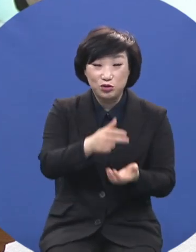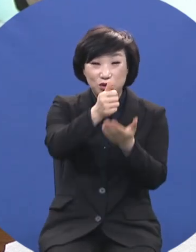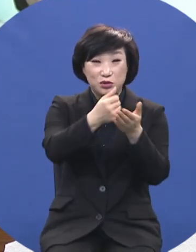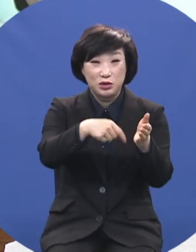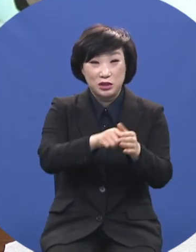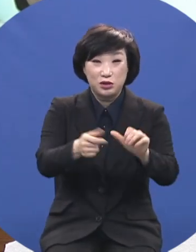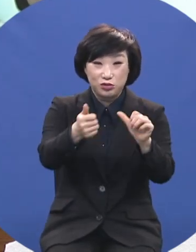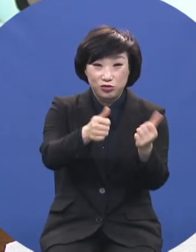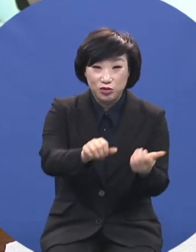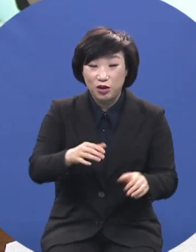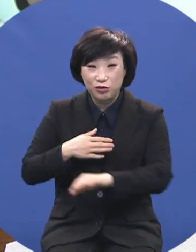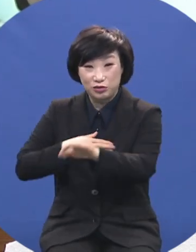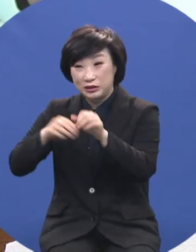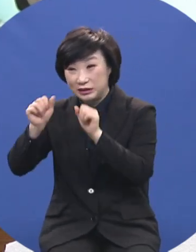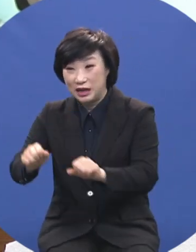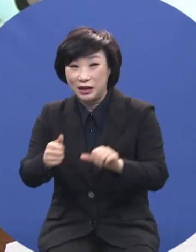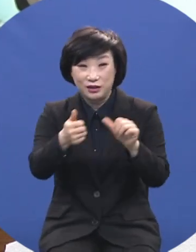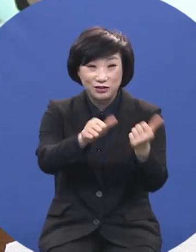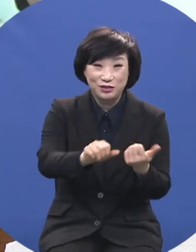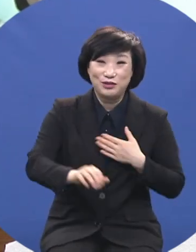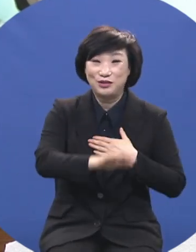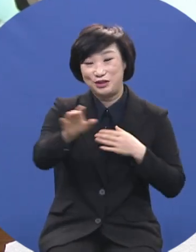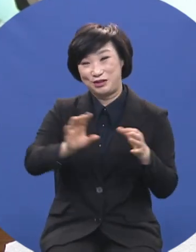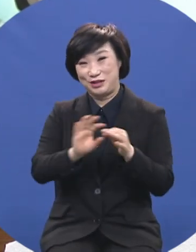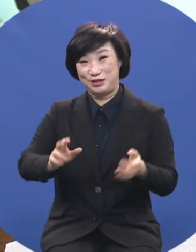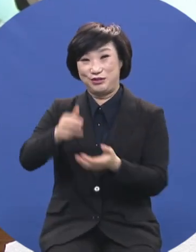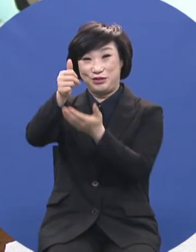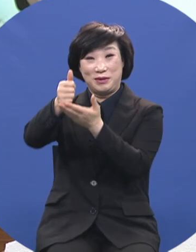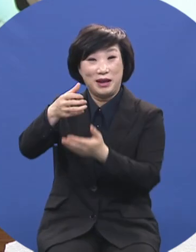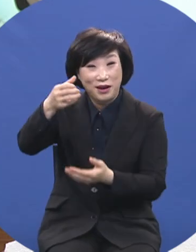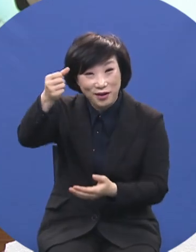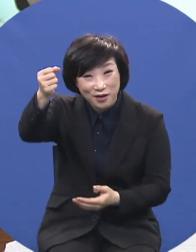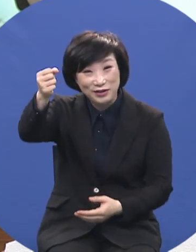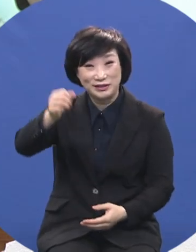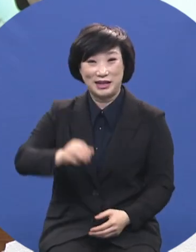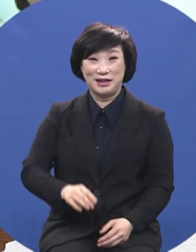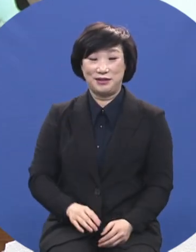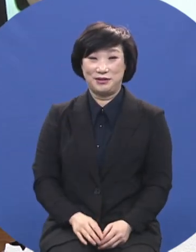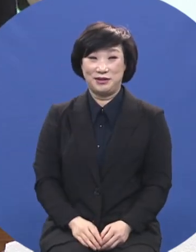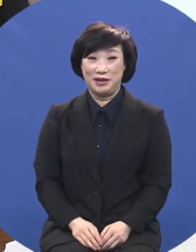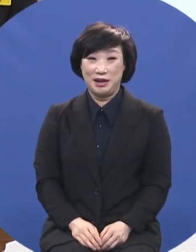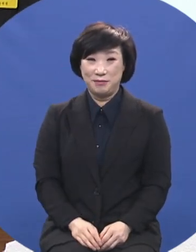그러므로 사나 죽으나 우리가 주의 것이로라.